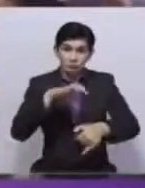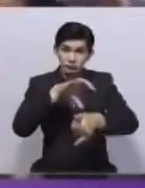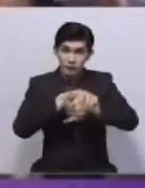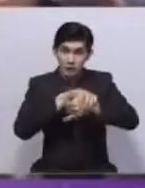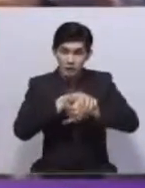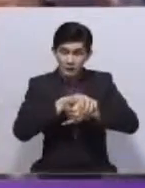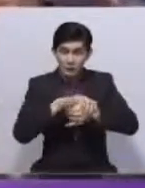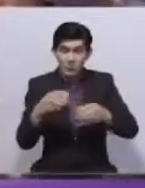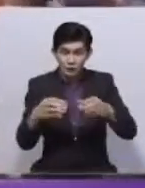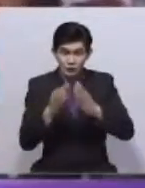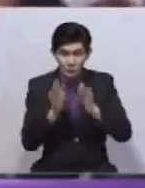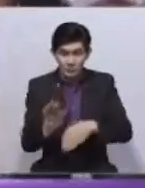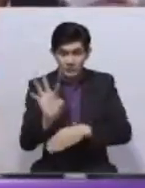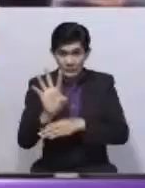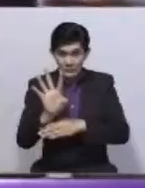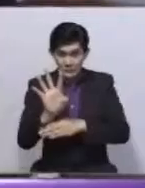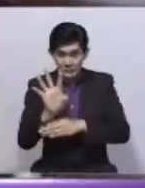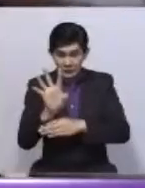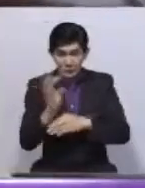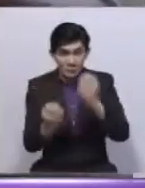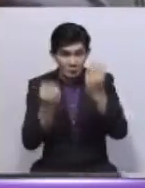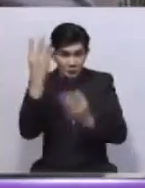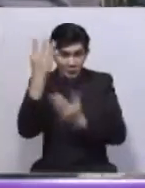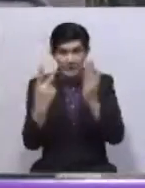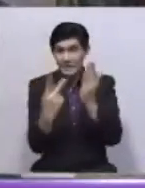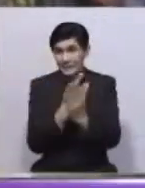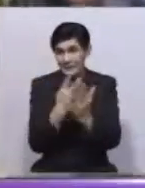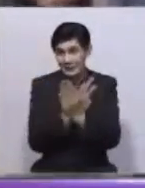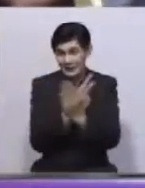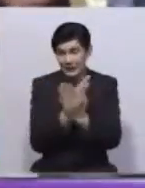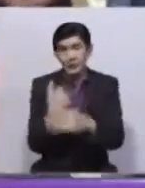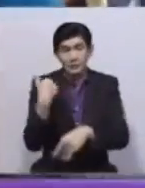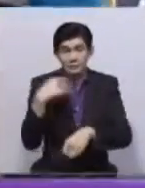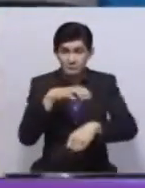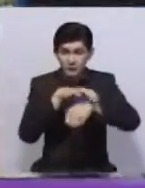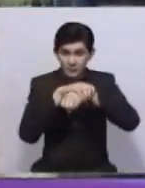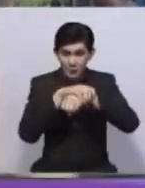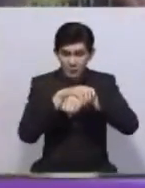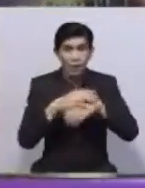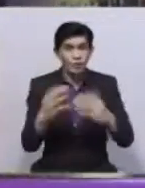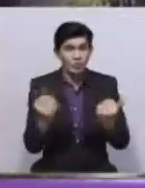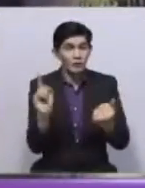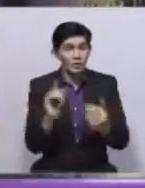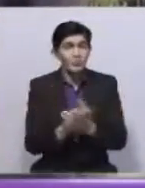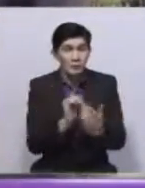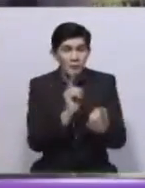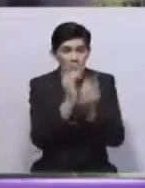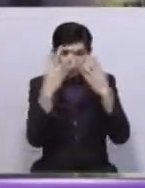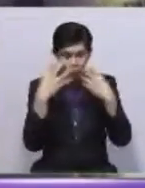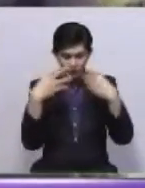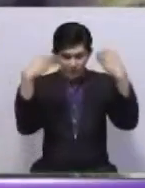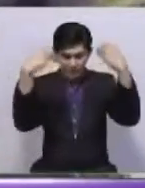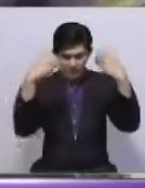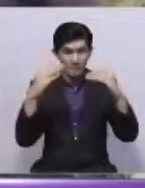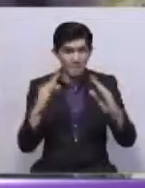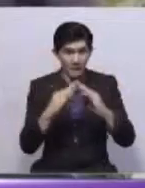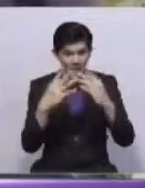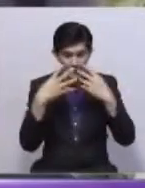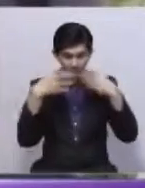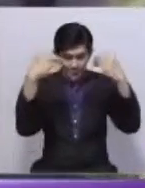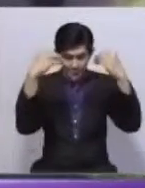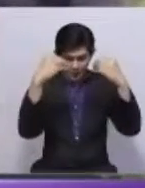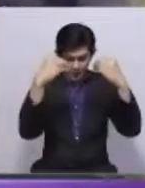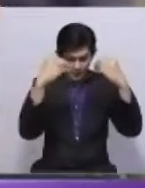จับกุมพร้อมกับพวกรวม4คนกลางป่าทุ่งใหญ่นเรศวรด้านตะวันตกโดยเฉพาะการตรวจพบงาช้างภายในบ้านพัก4